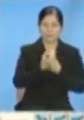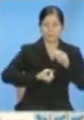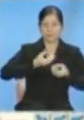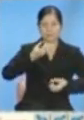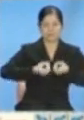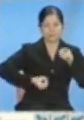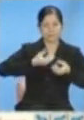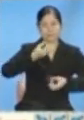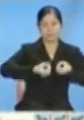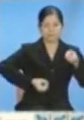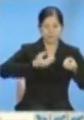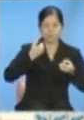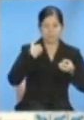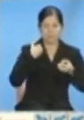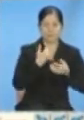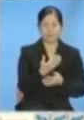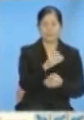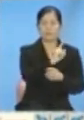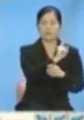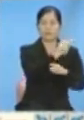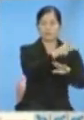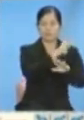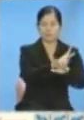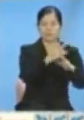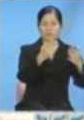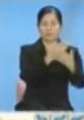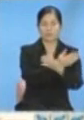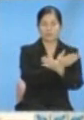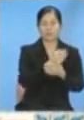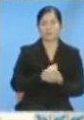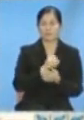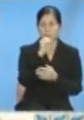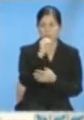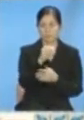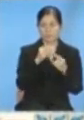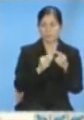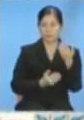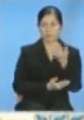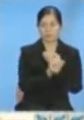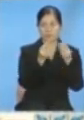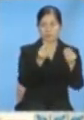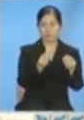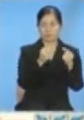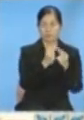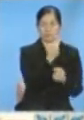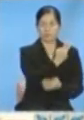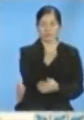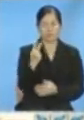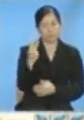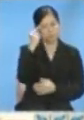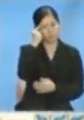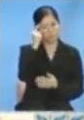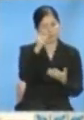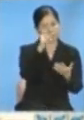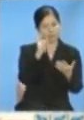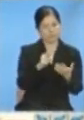ดเห็นแต่เมื่อท่านประธานท่านนี้ขึ้นมานั่งบนบัลลังก์ท่านบอกว่าท่านจะเปิดโอกาสให้ฝ่ายละ2ท่านเท่านั้นแล้วก็จ